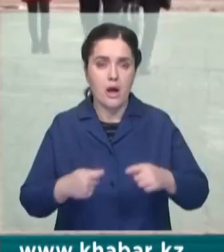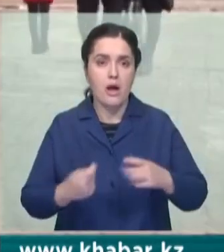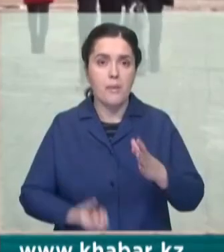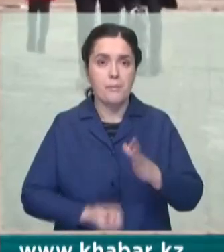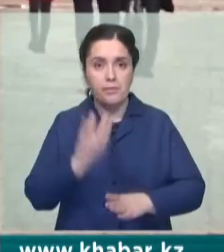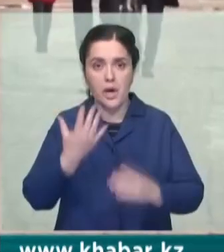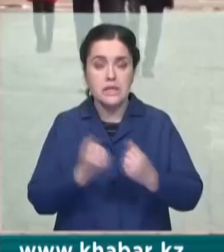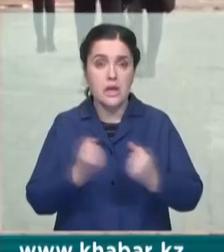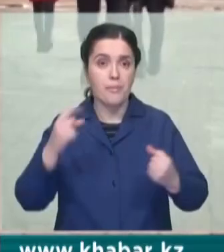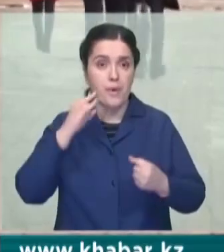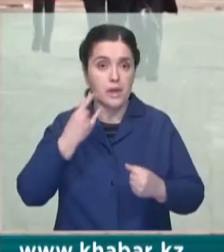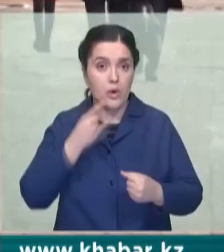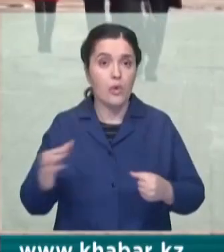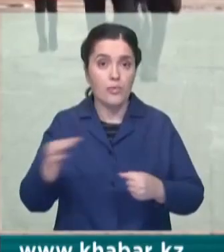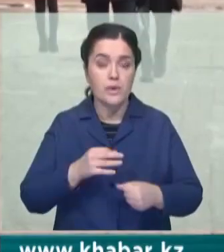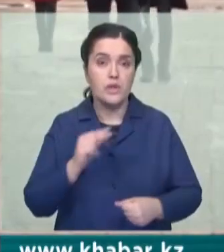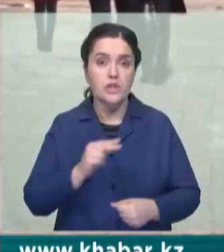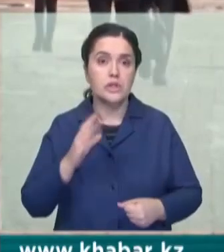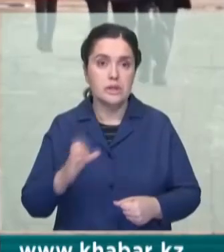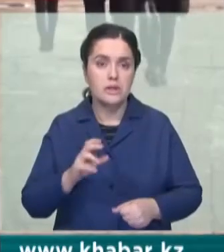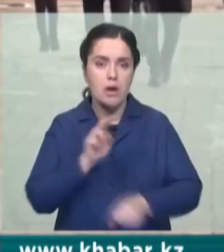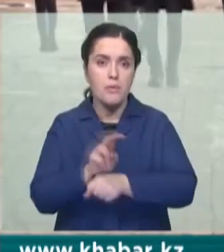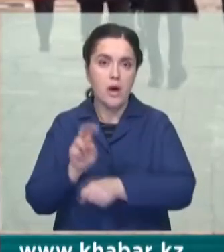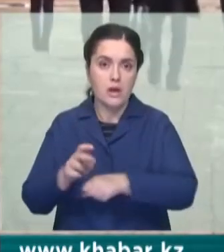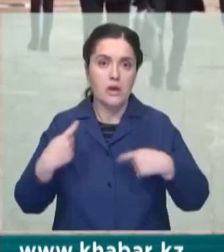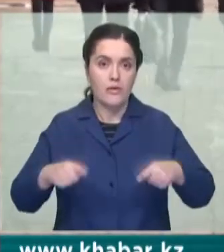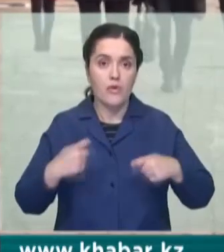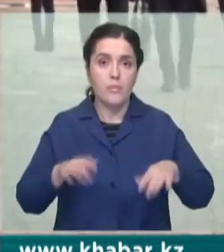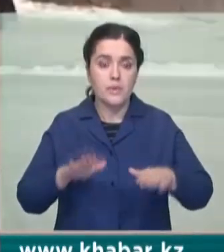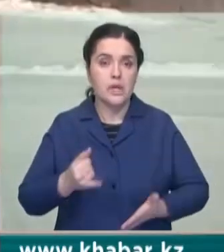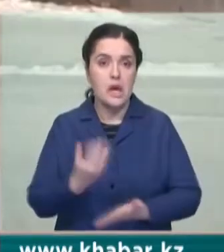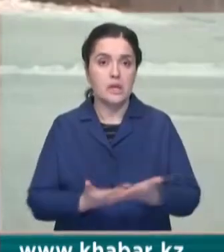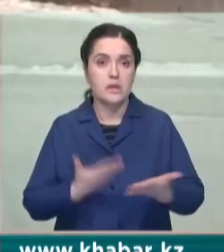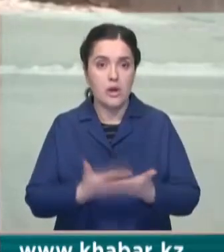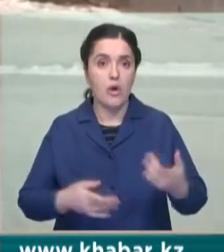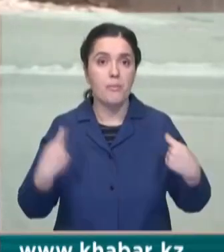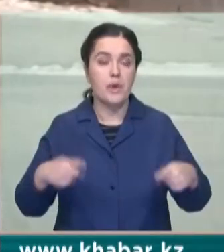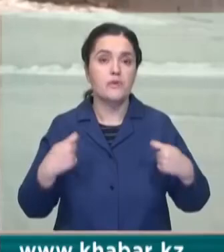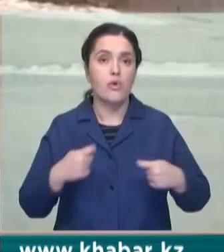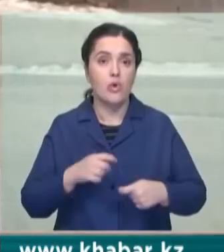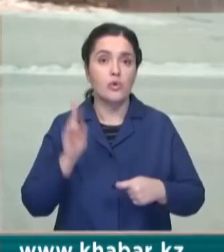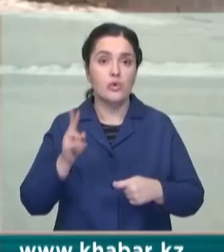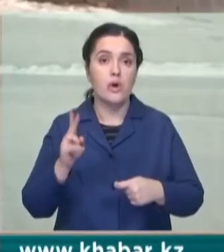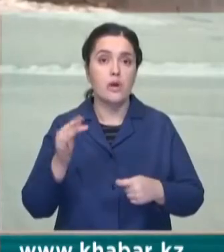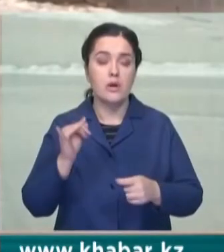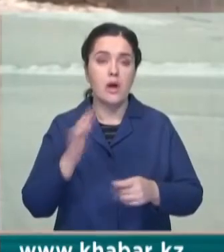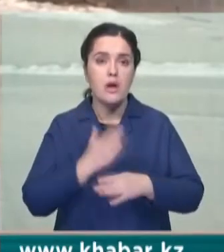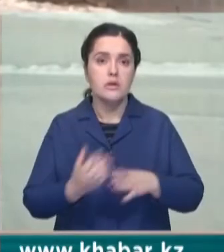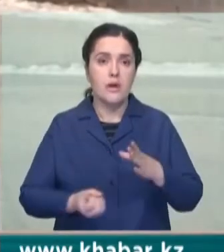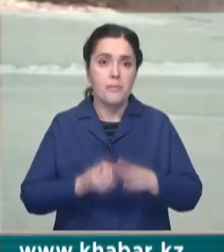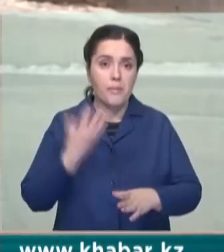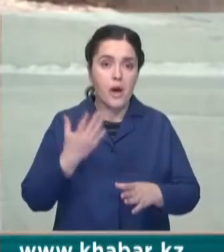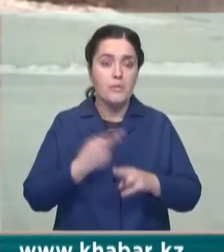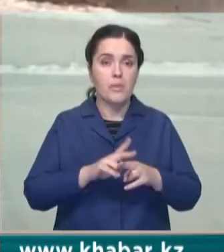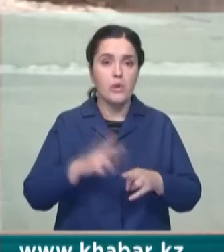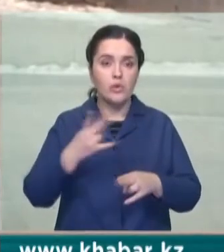этого, в Павлодарской области специалисты департамента по ЧС обходят торговые места и инструктируют продавцов легальных товаров,